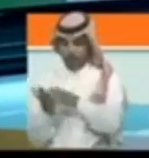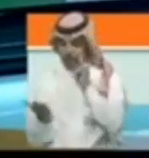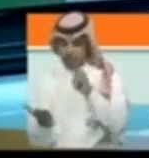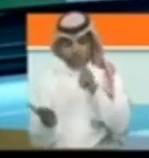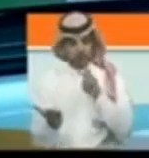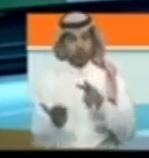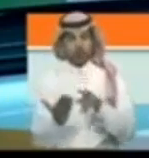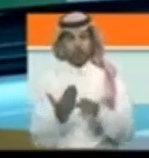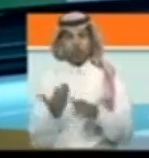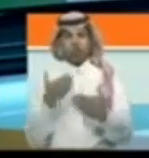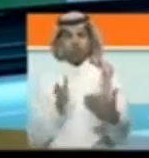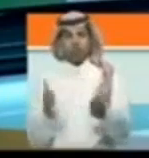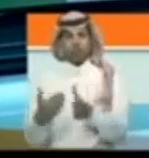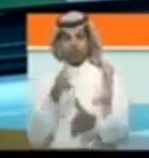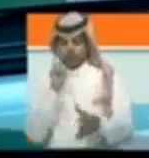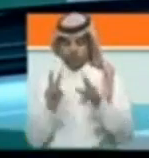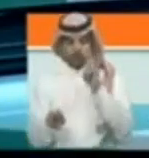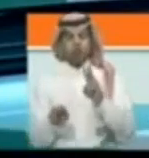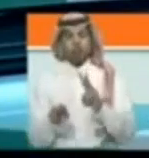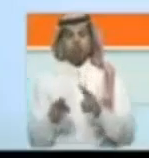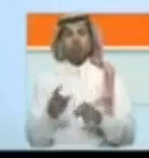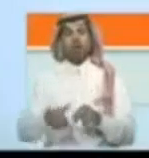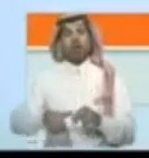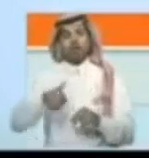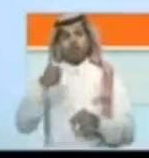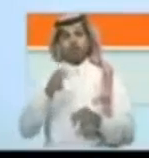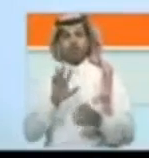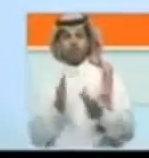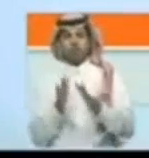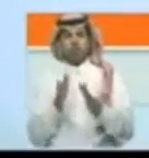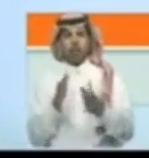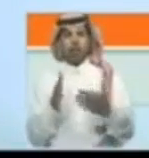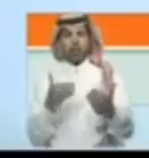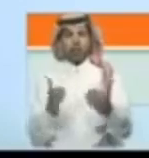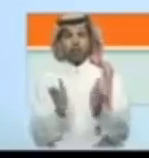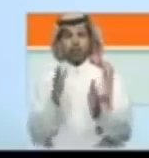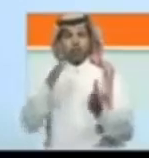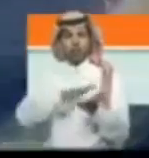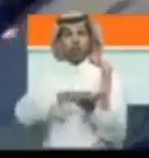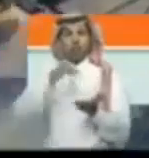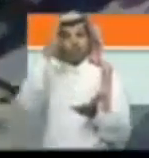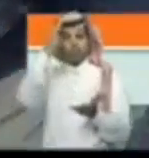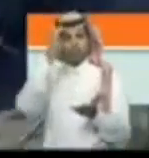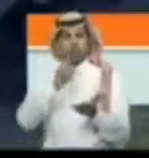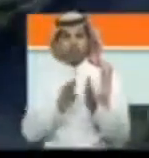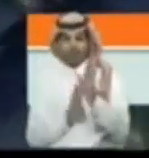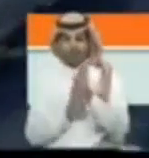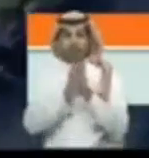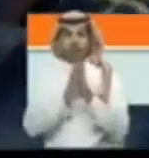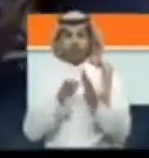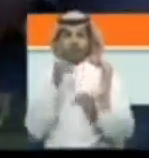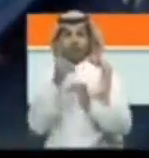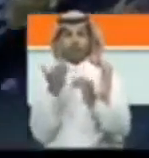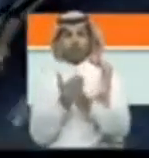والأحصائيات الأخيرة للصندوق، فإنه من المتوقع أن يساهم التحسن في مناخ الأعمال على زيادة